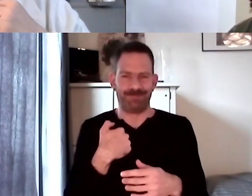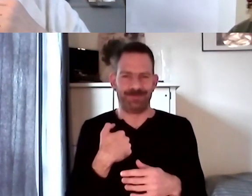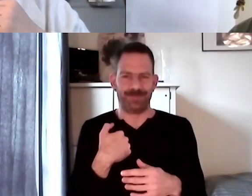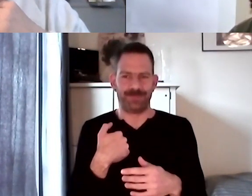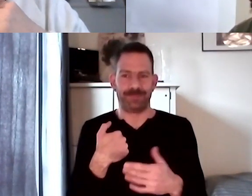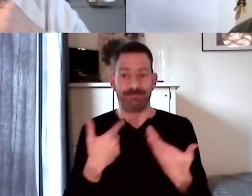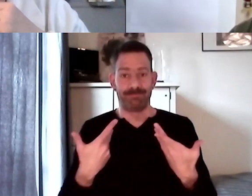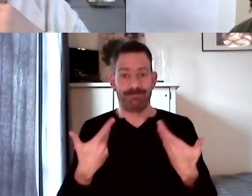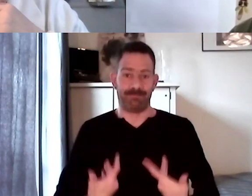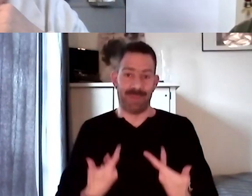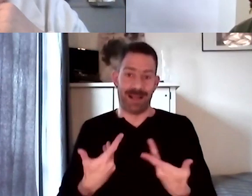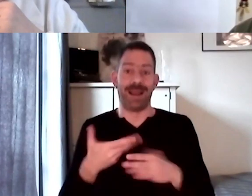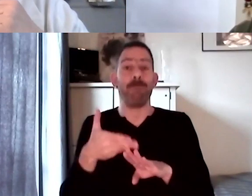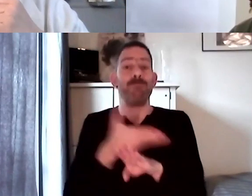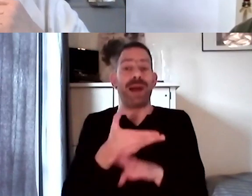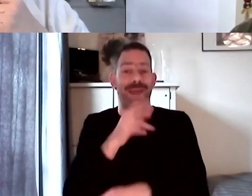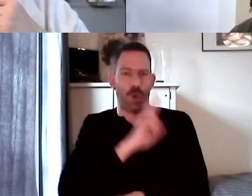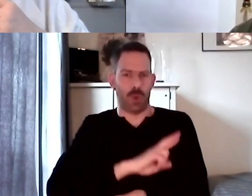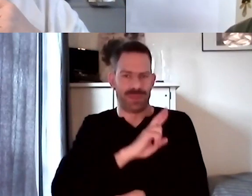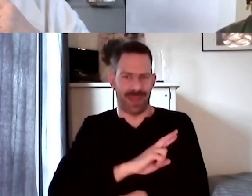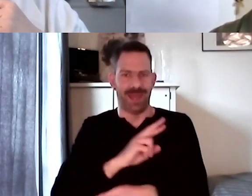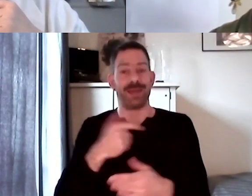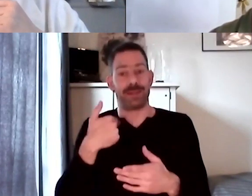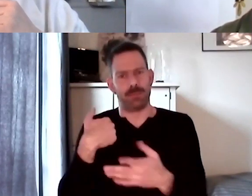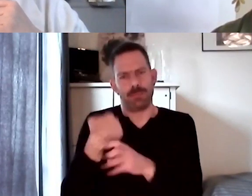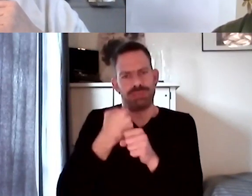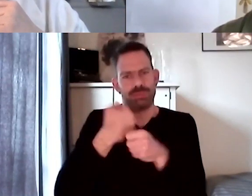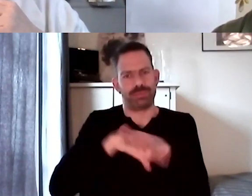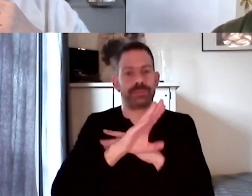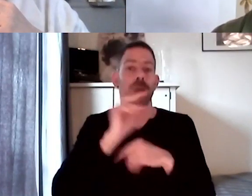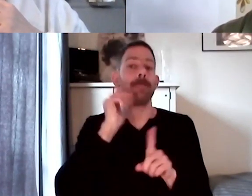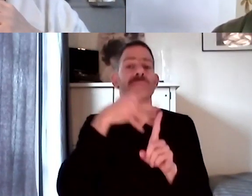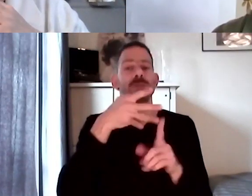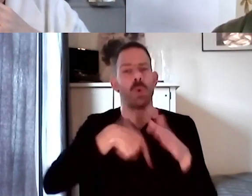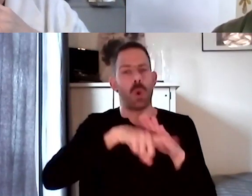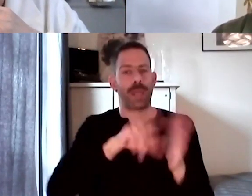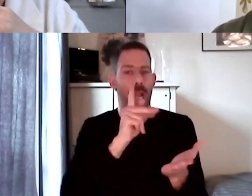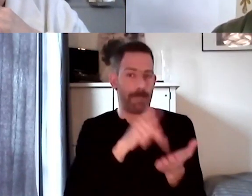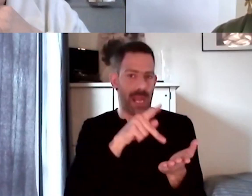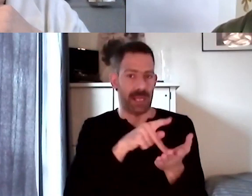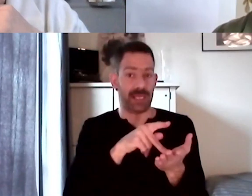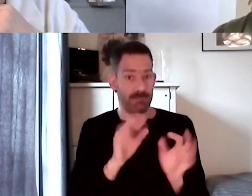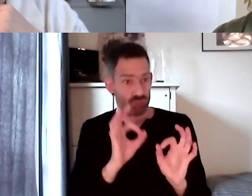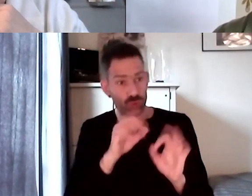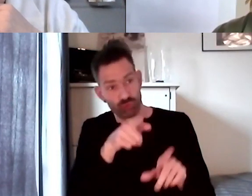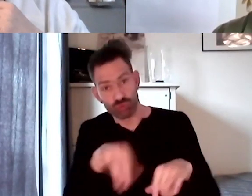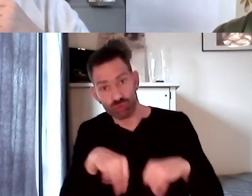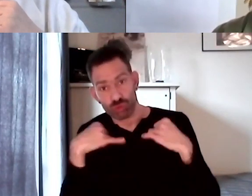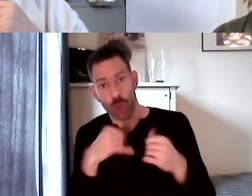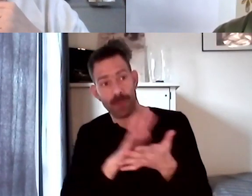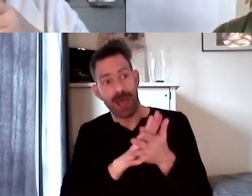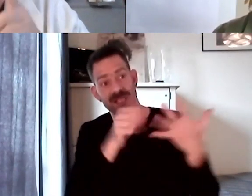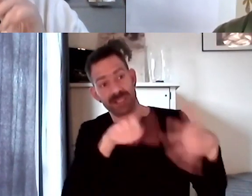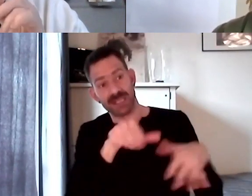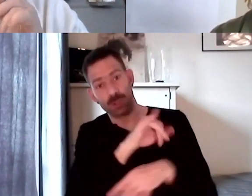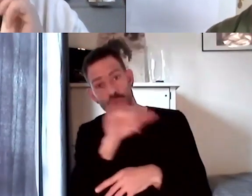suis en pré-retraite et je suis donc mécène à la mission locale de Paris où j'accompagne justement des jeunes de 16 à 25 ans vers